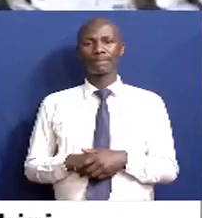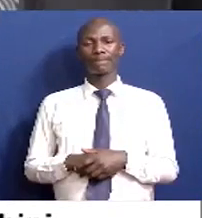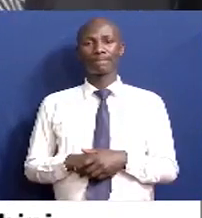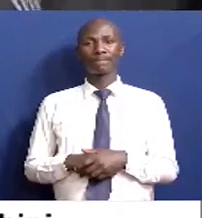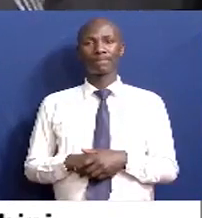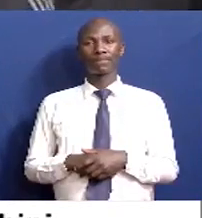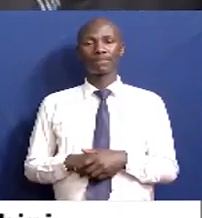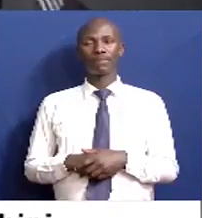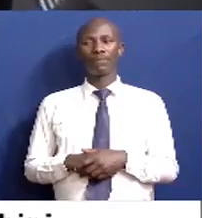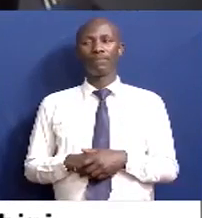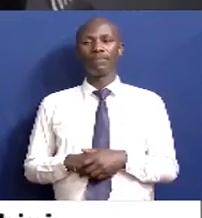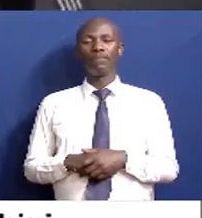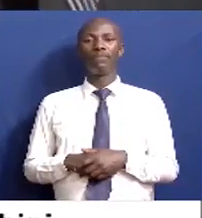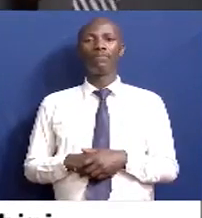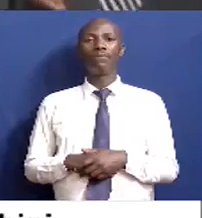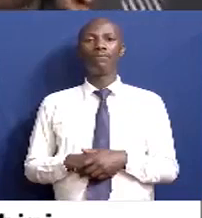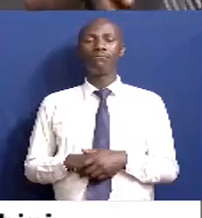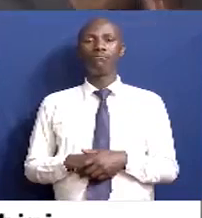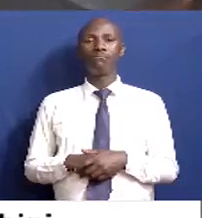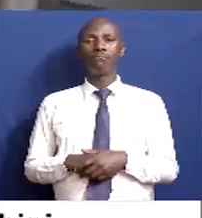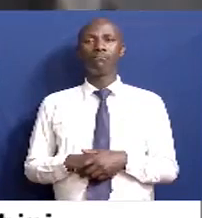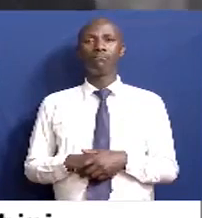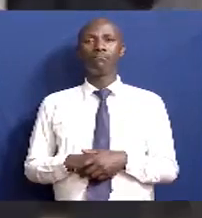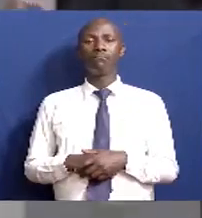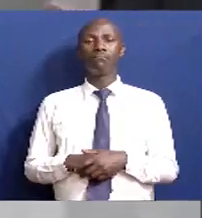Ndili voto ya kidima chama uvo ninye Victor Mwaki.